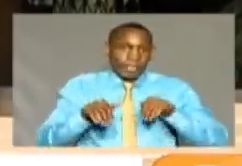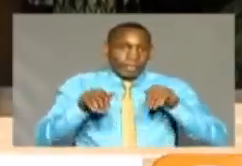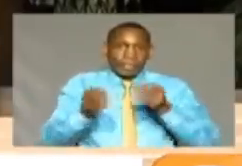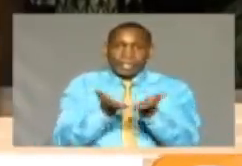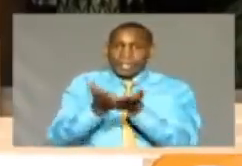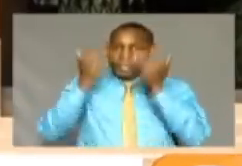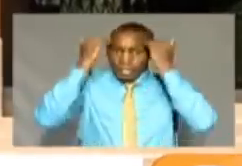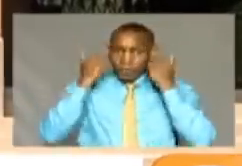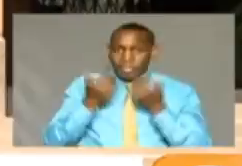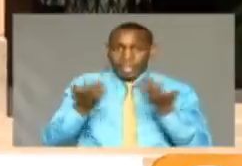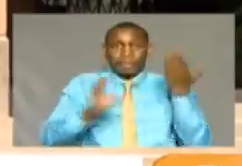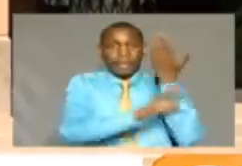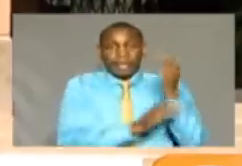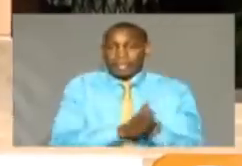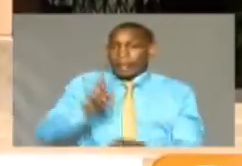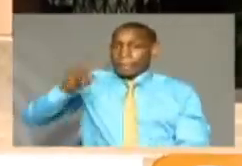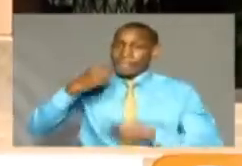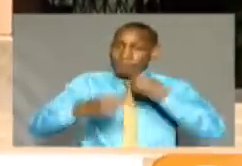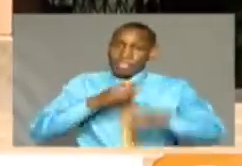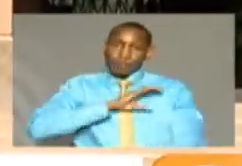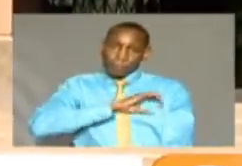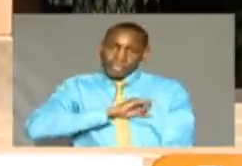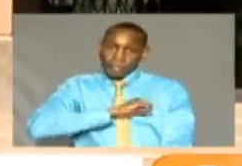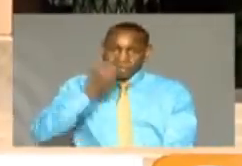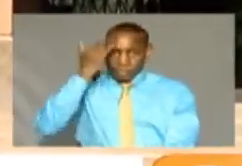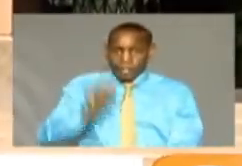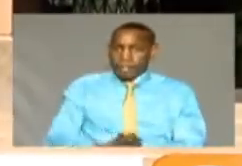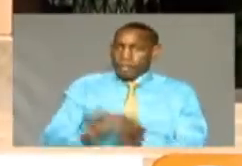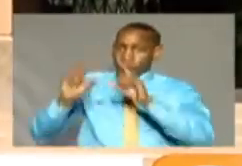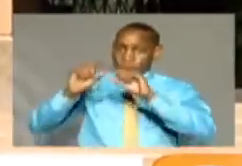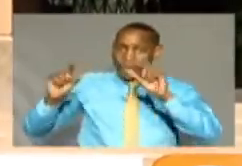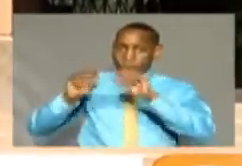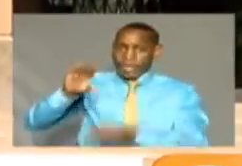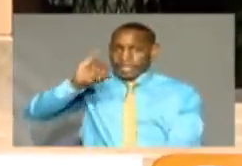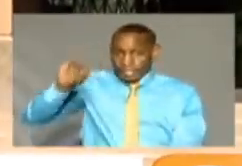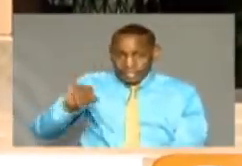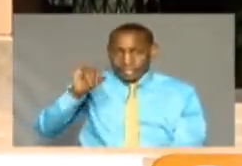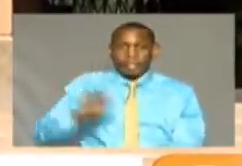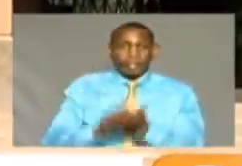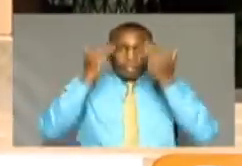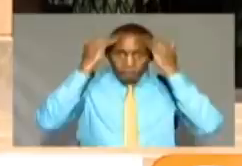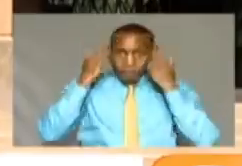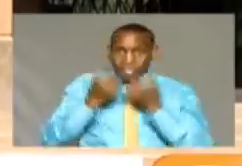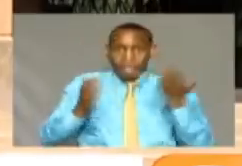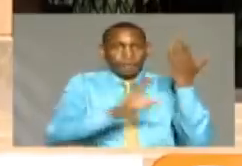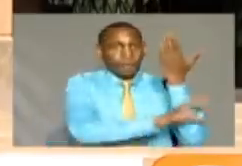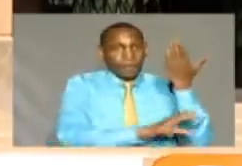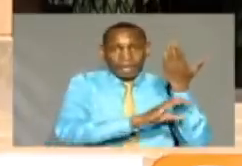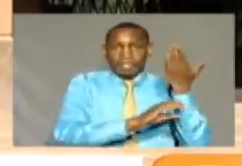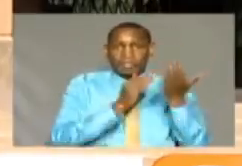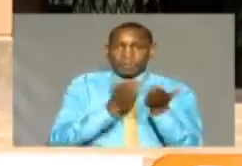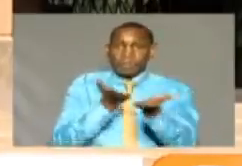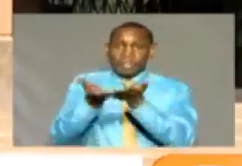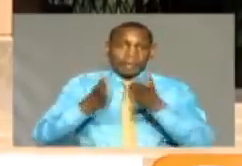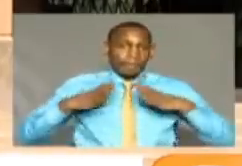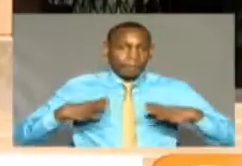mahakama kote nchini, basi utazidi kusubiri, kwani kulingana na jaji mkuu David Maraga, mahakama kote nchini yanatoa huduma kwa